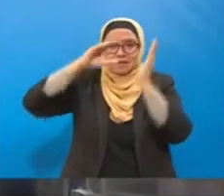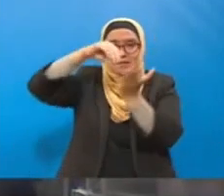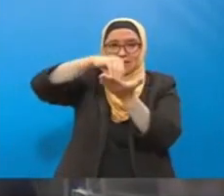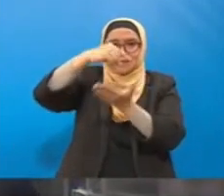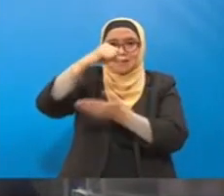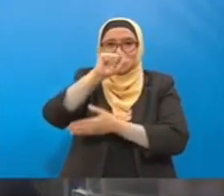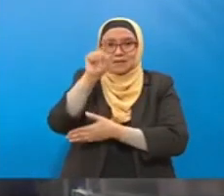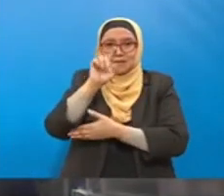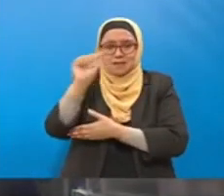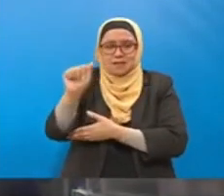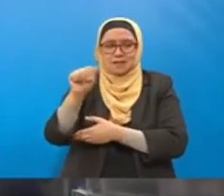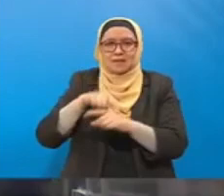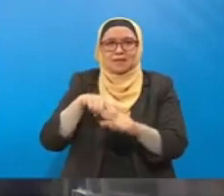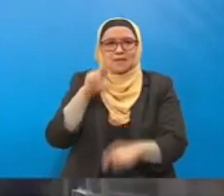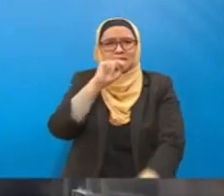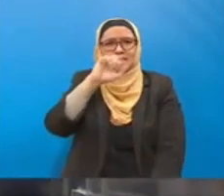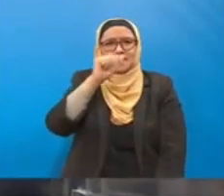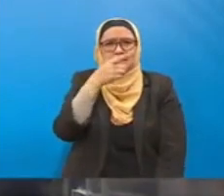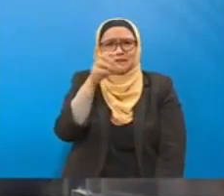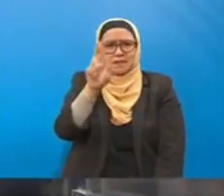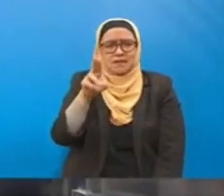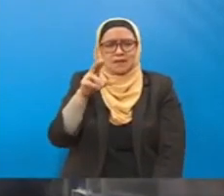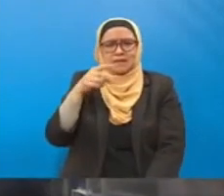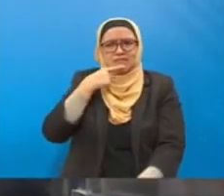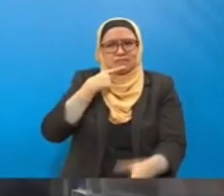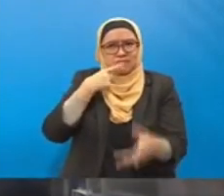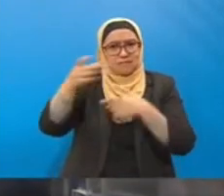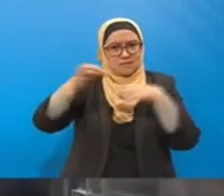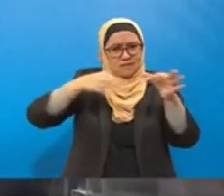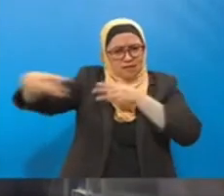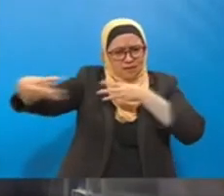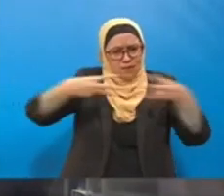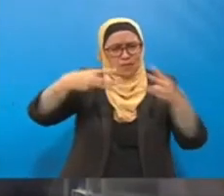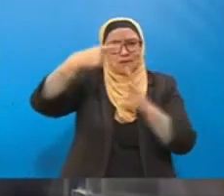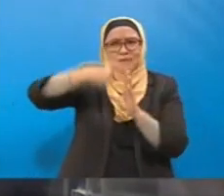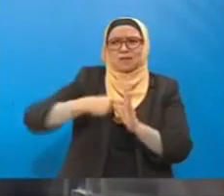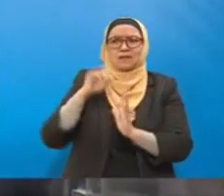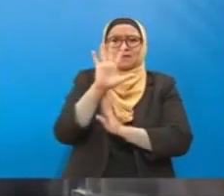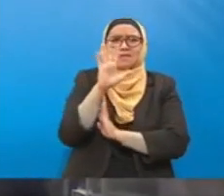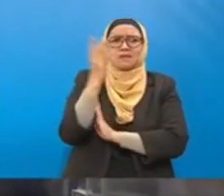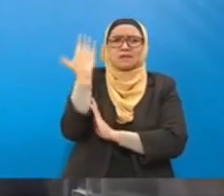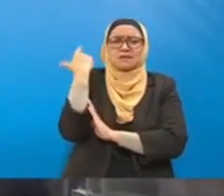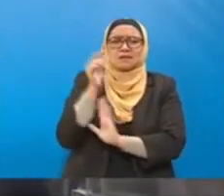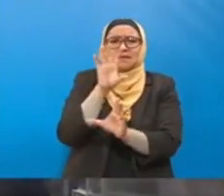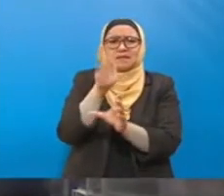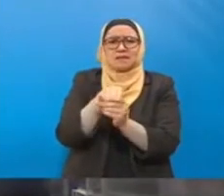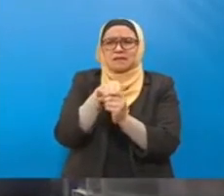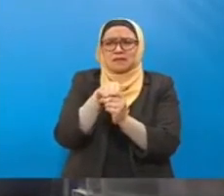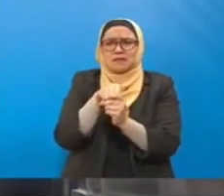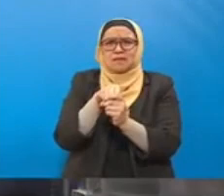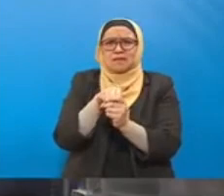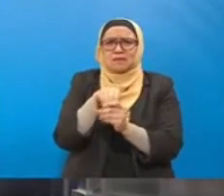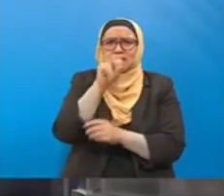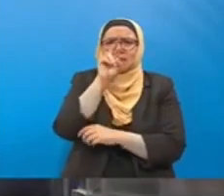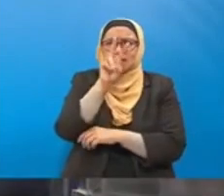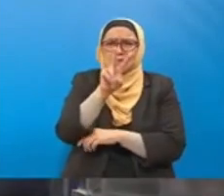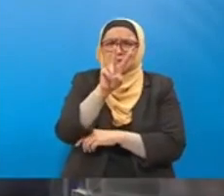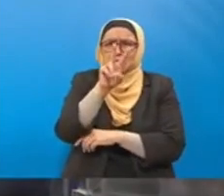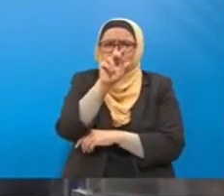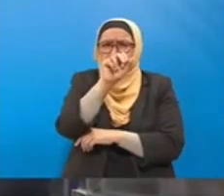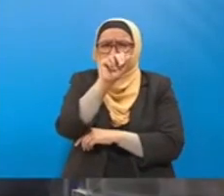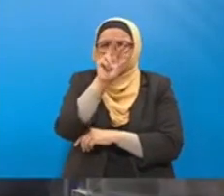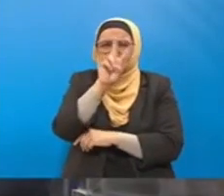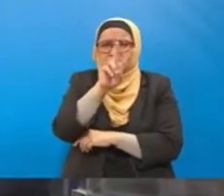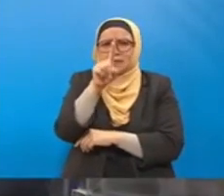qamaruzzaman perang pada bulan Mei yang lalu menyebabkan lebih 210000000 USB diperlukan untuk